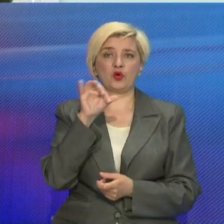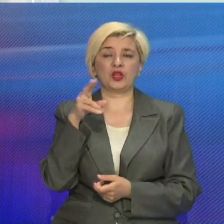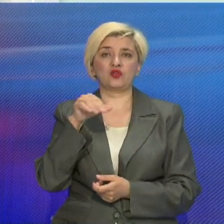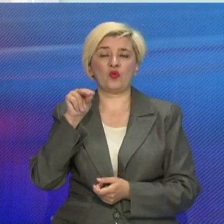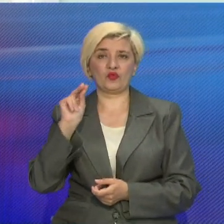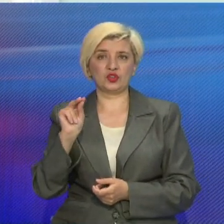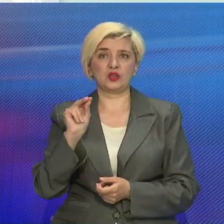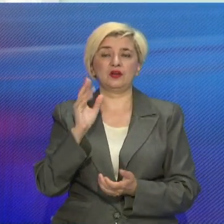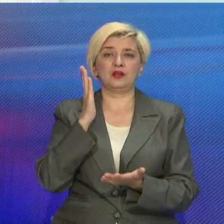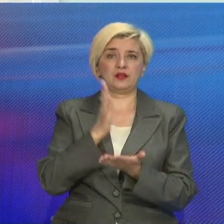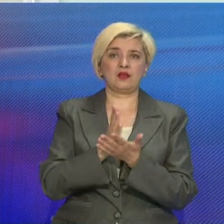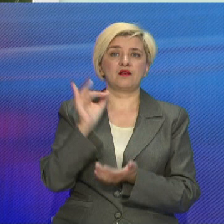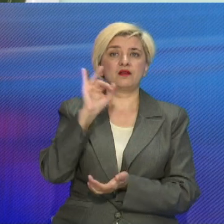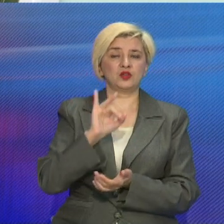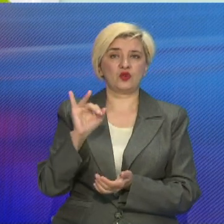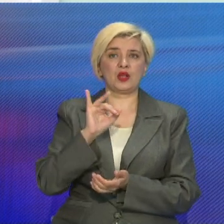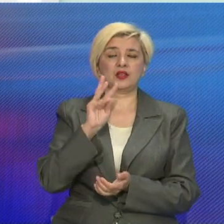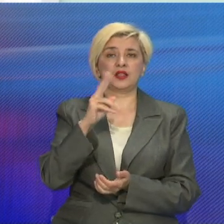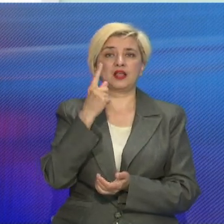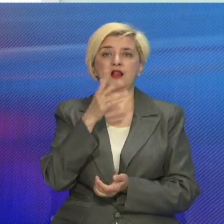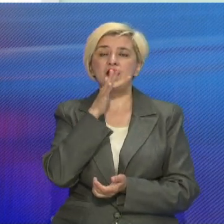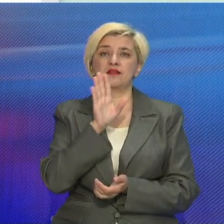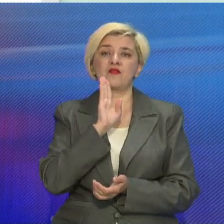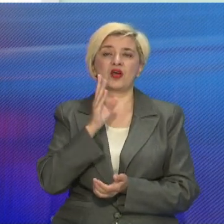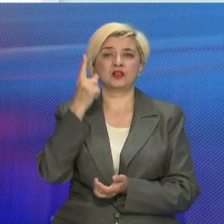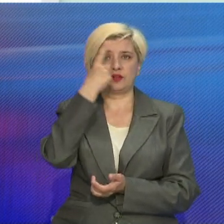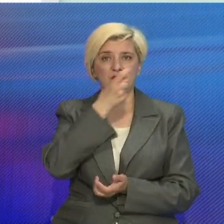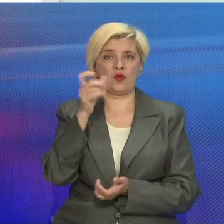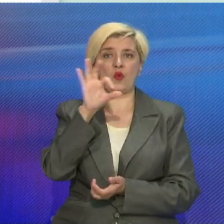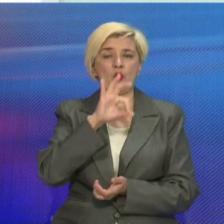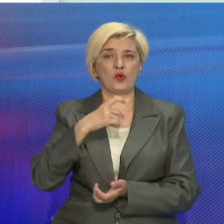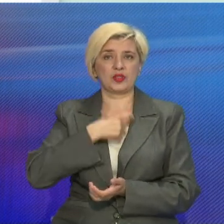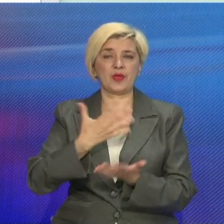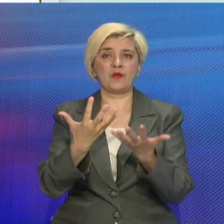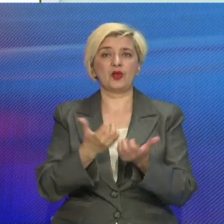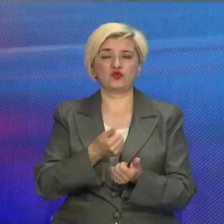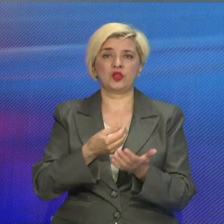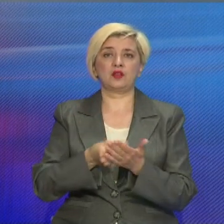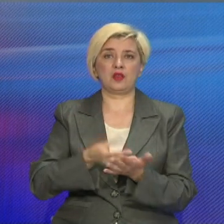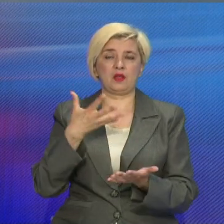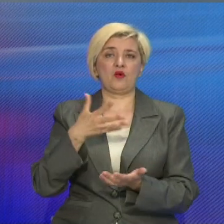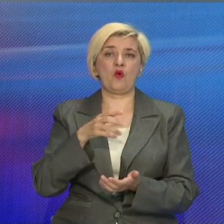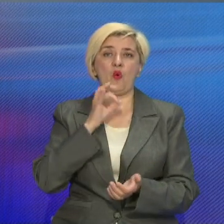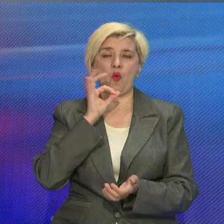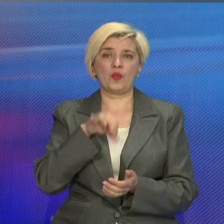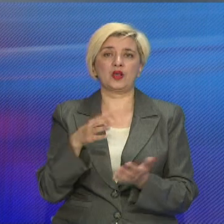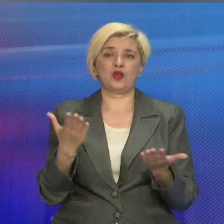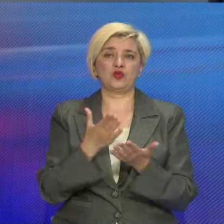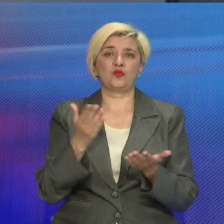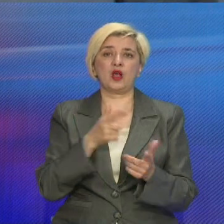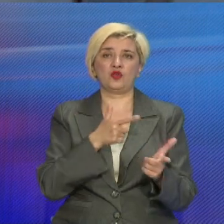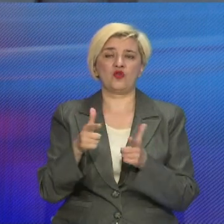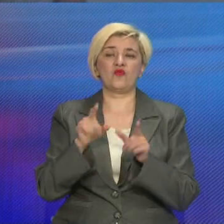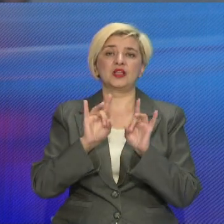31-годовая жыхарка Ашмян поспела заявить про себе и набыть каштоўный опыт, яким готова делиться. Я лічу, что каждый